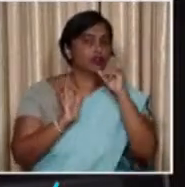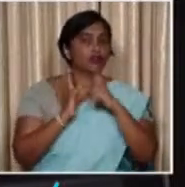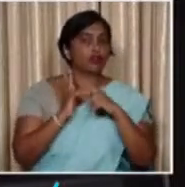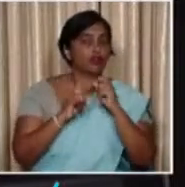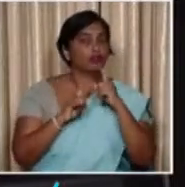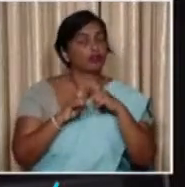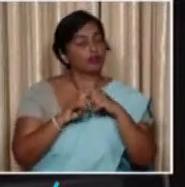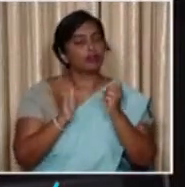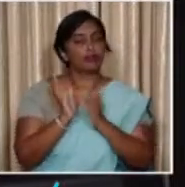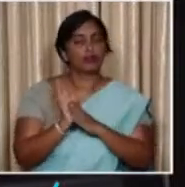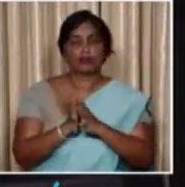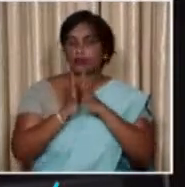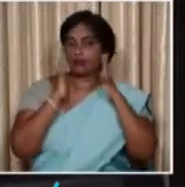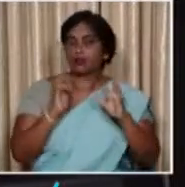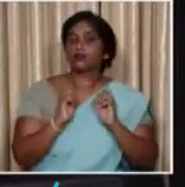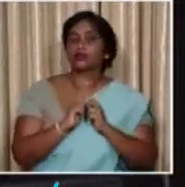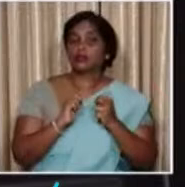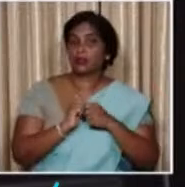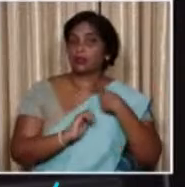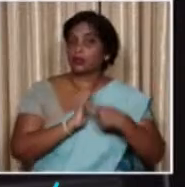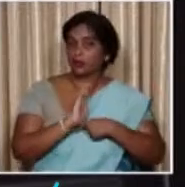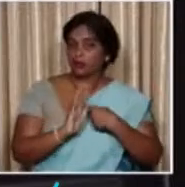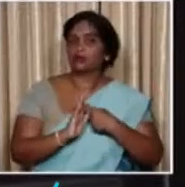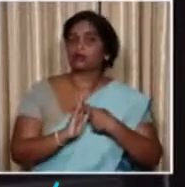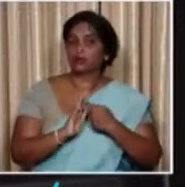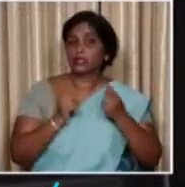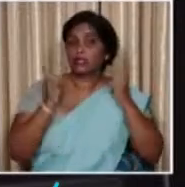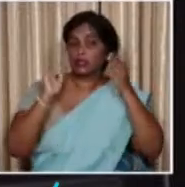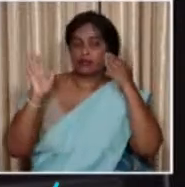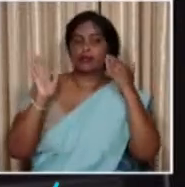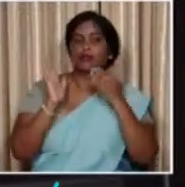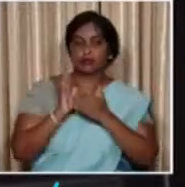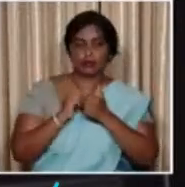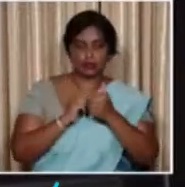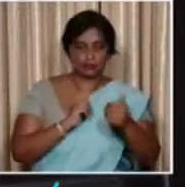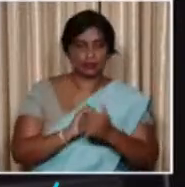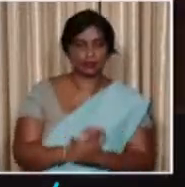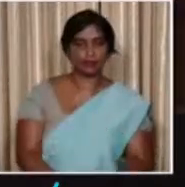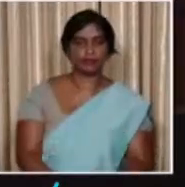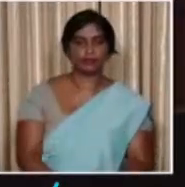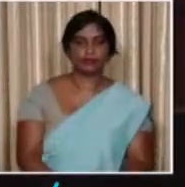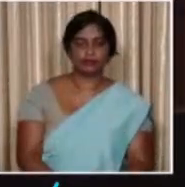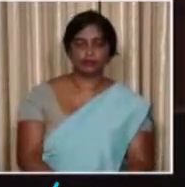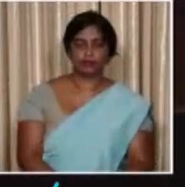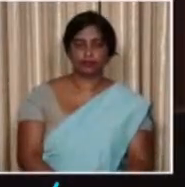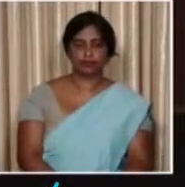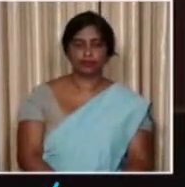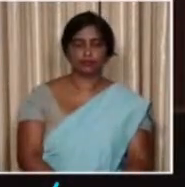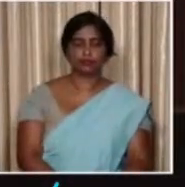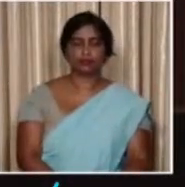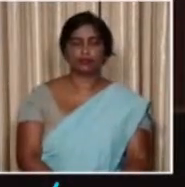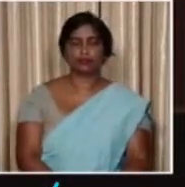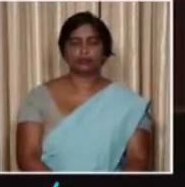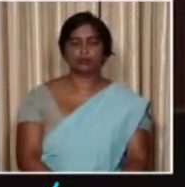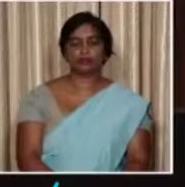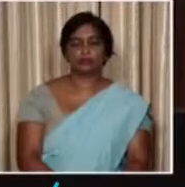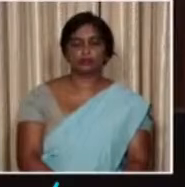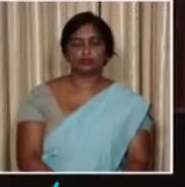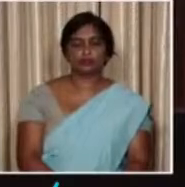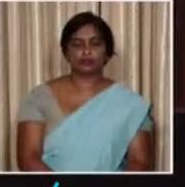ගන්න. මොකද මහ බරපතල කාරණයක් රට තුල රටේ ක්‍රීඩාව පිළිබඳව කරු කතානායකතුමනි. හරි ඔව්